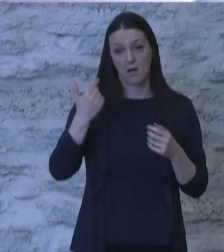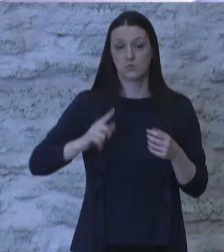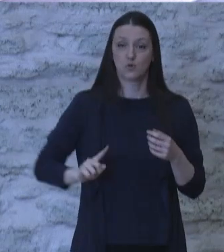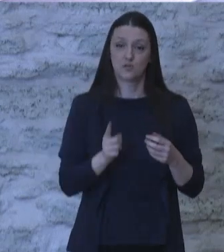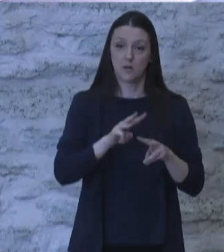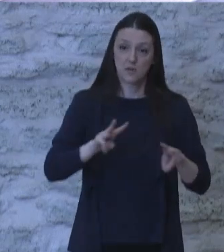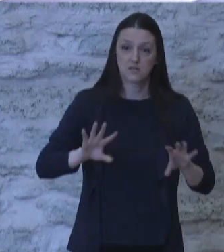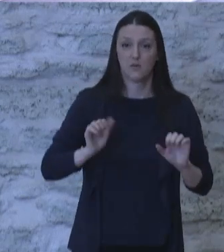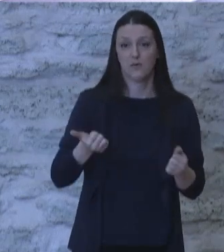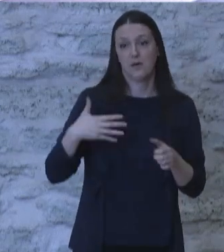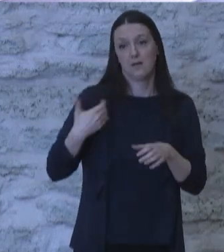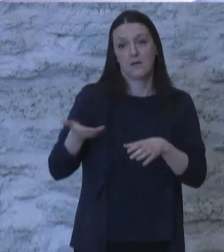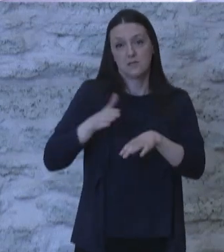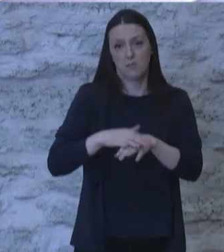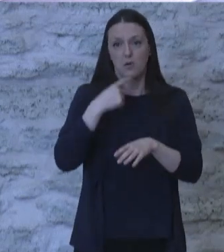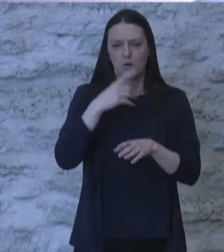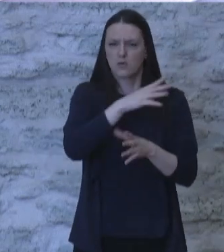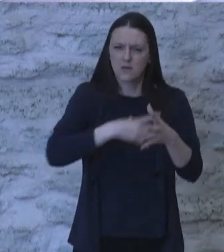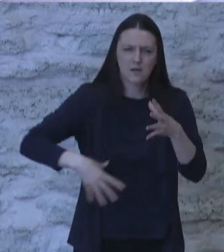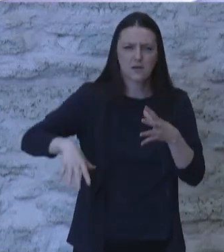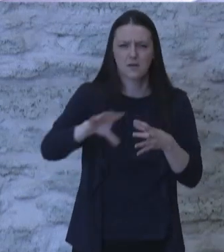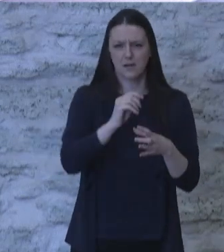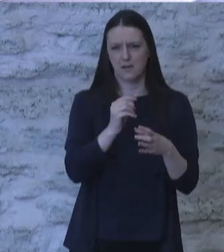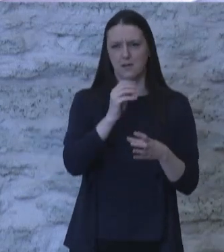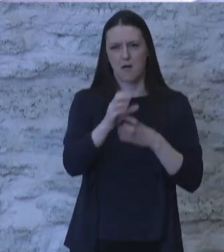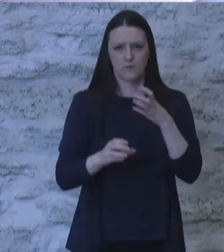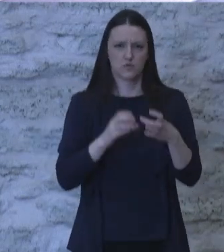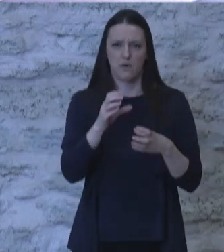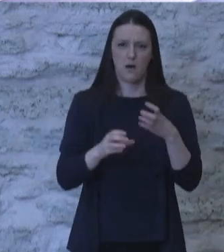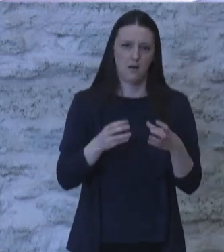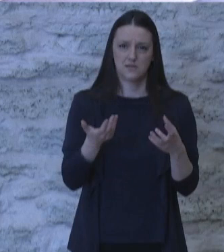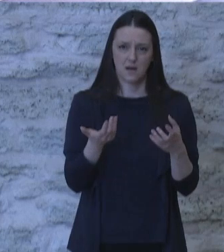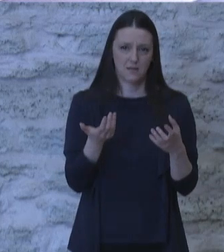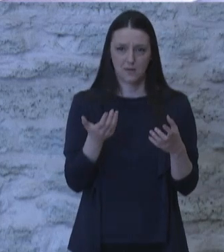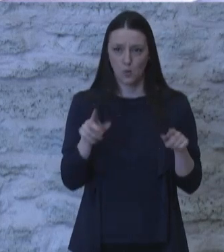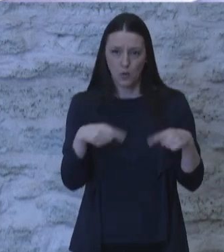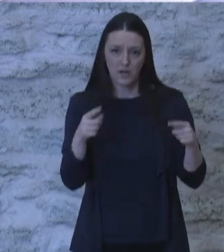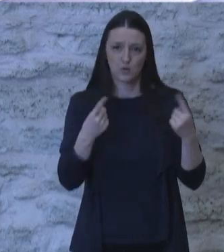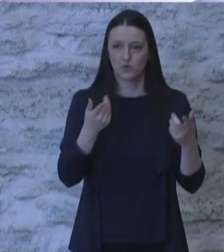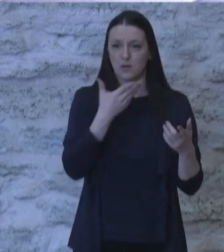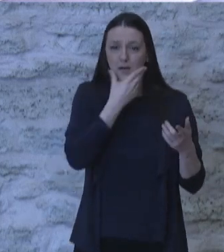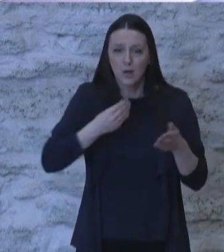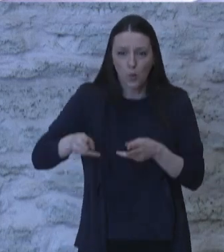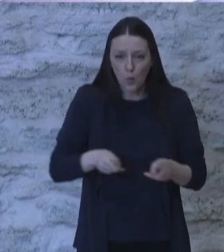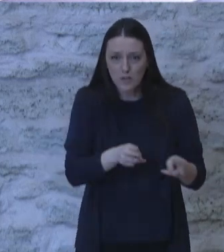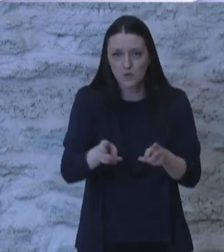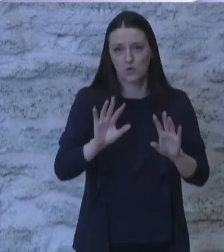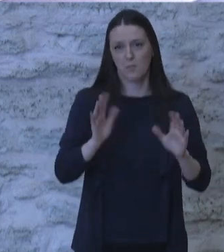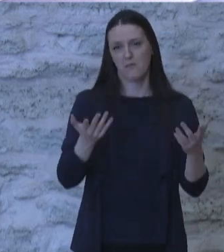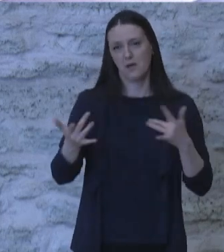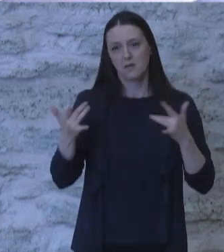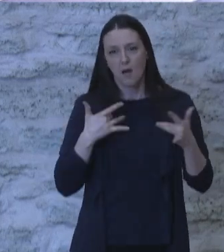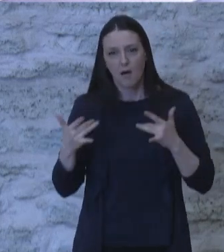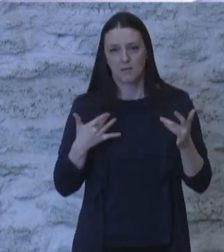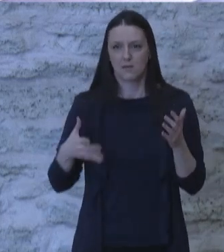öelnud, et kõik rahvusvaalised üritused seal olgas näitekski ilusutamise MM junioritele peaks ära jääma ja kõik teatrid kinni pandama, et siis